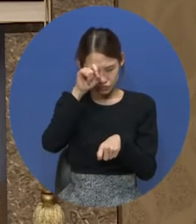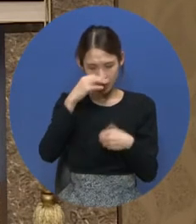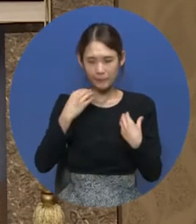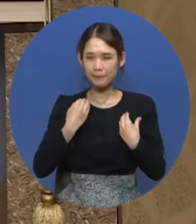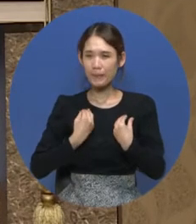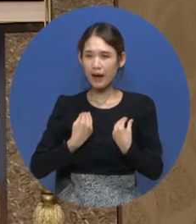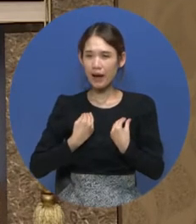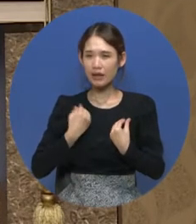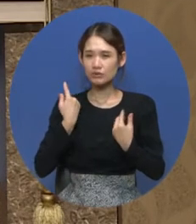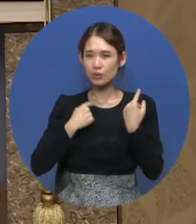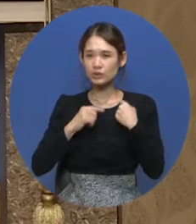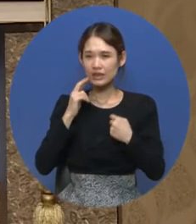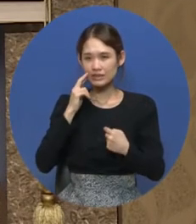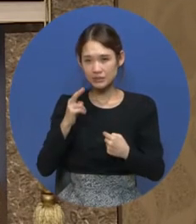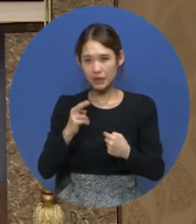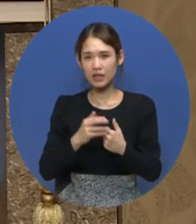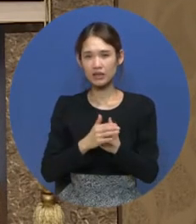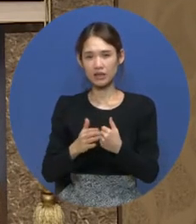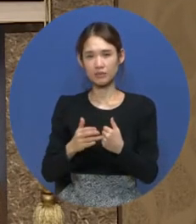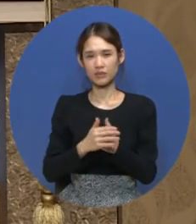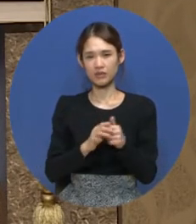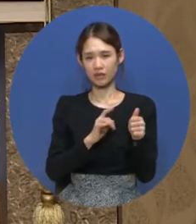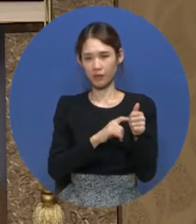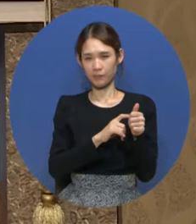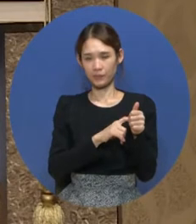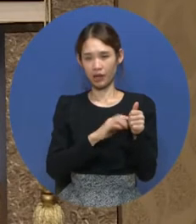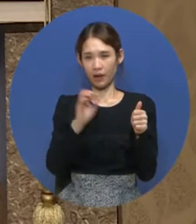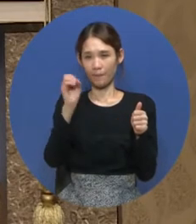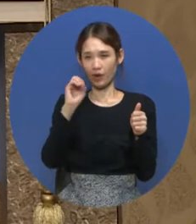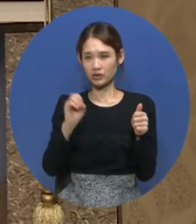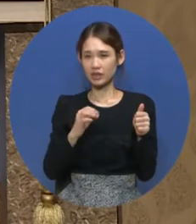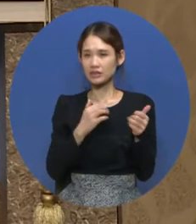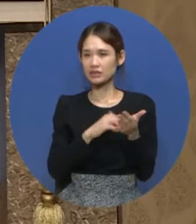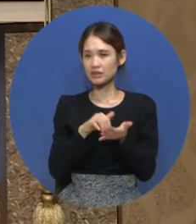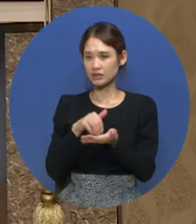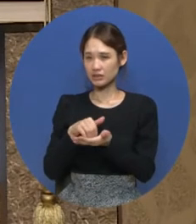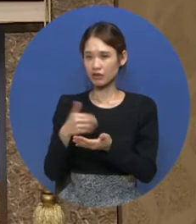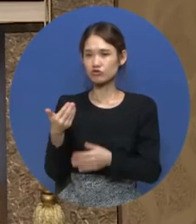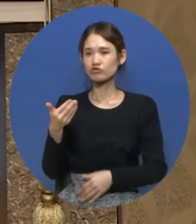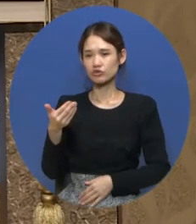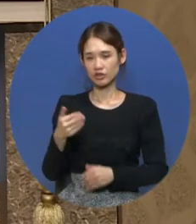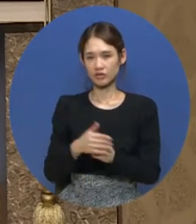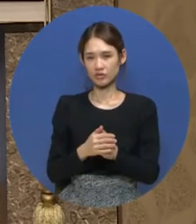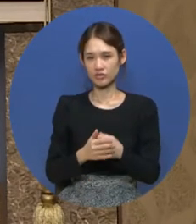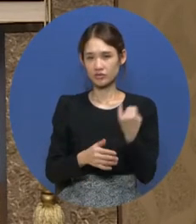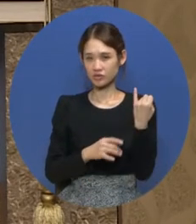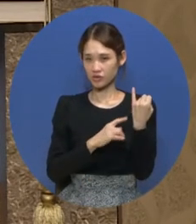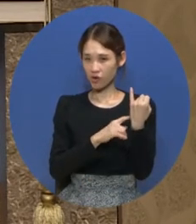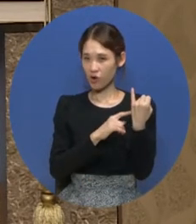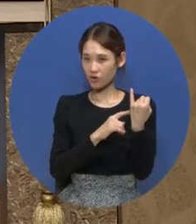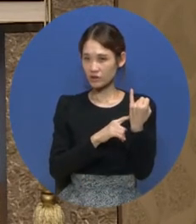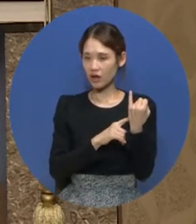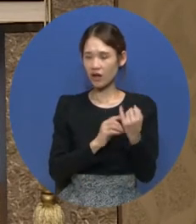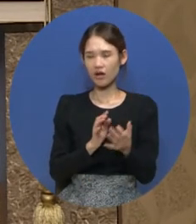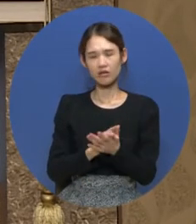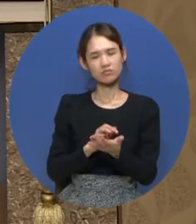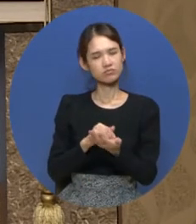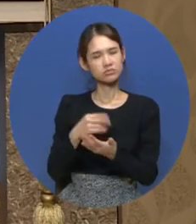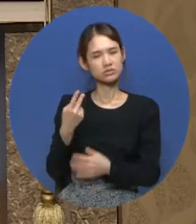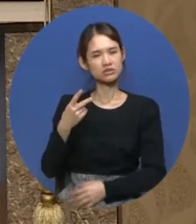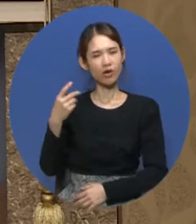나쁘게 만들어 기 때문에 남자 비우량 9천 명 정도 되구요 여자부 여자분들이 1 2000명